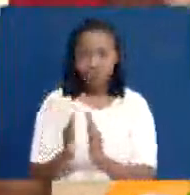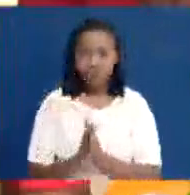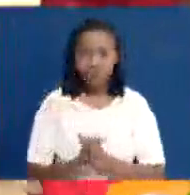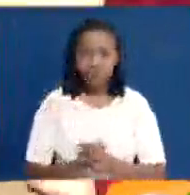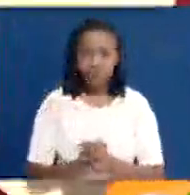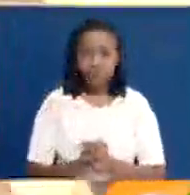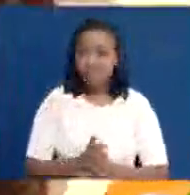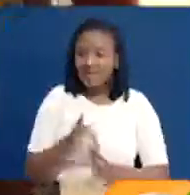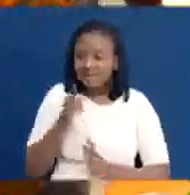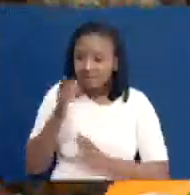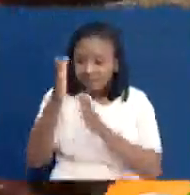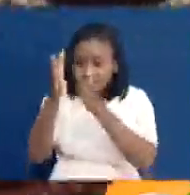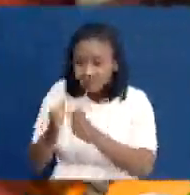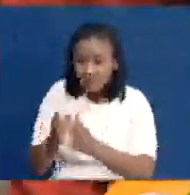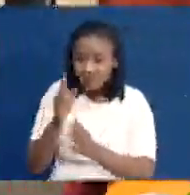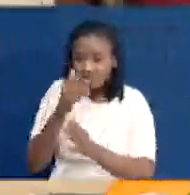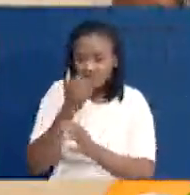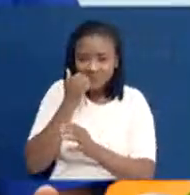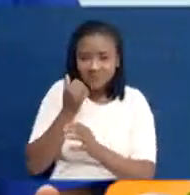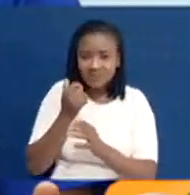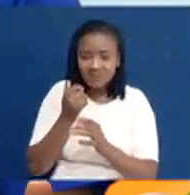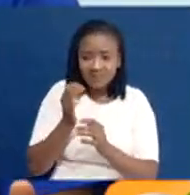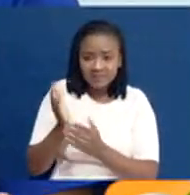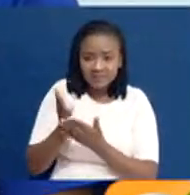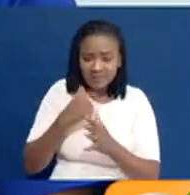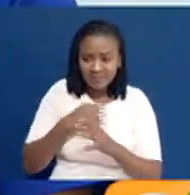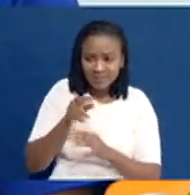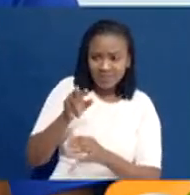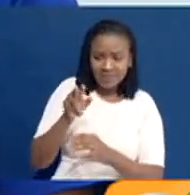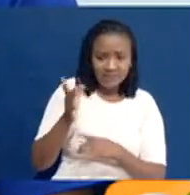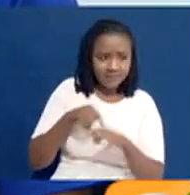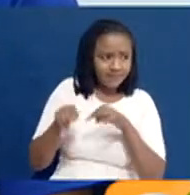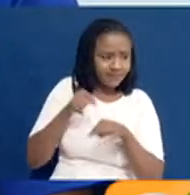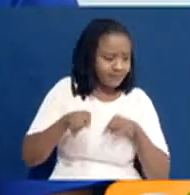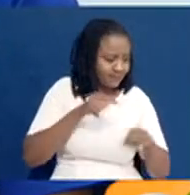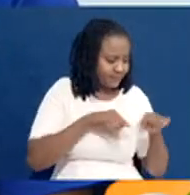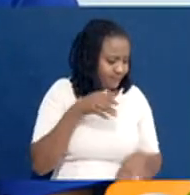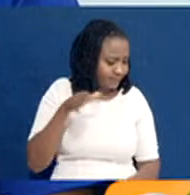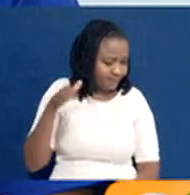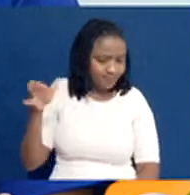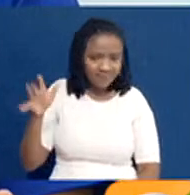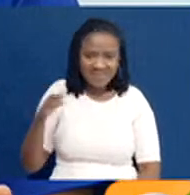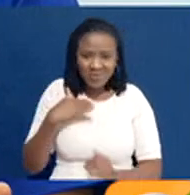watu wanataka kutoroka, hawataki kuambatana na wao.